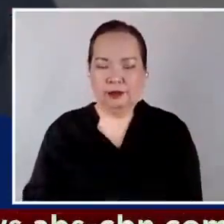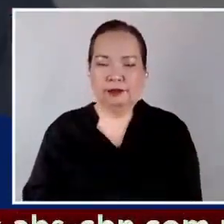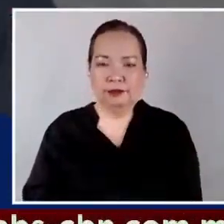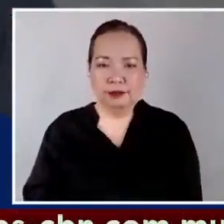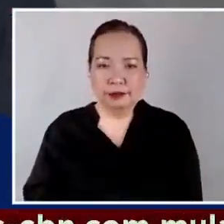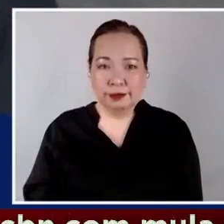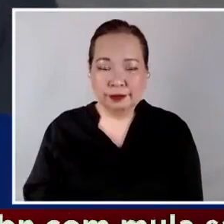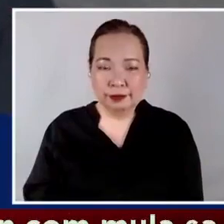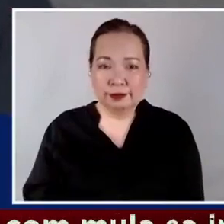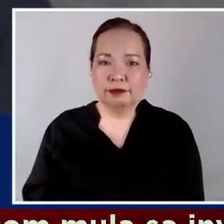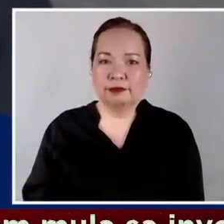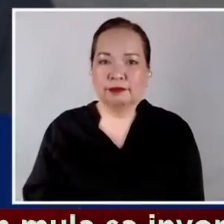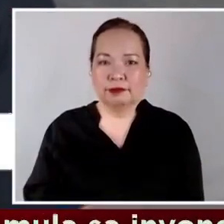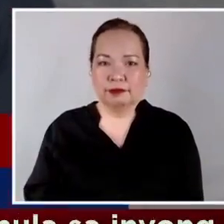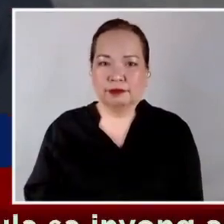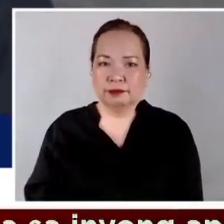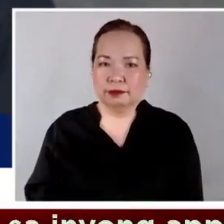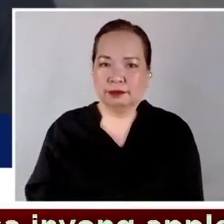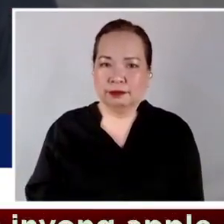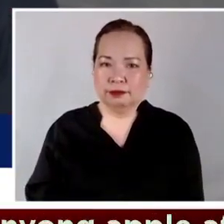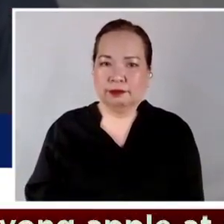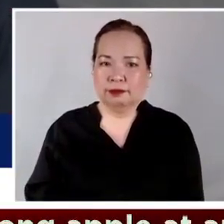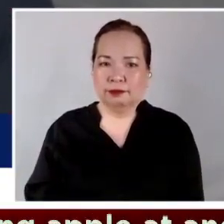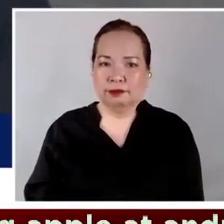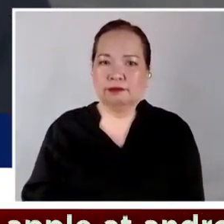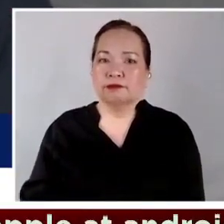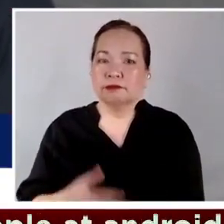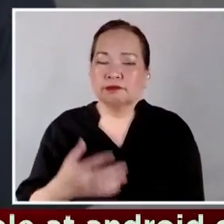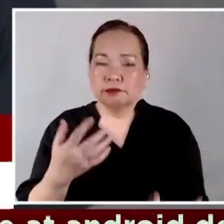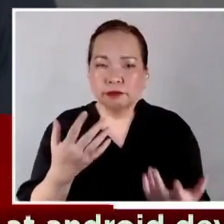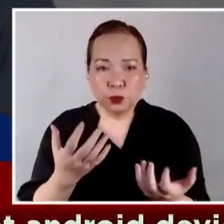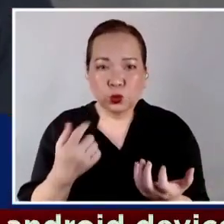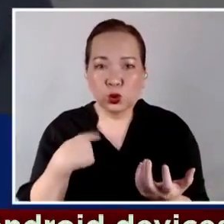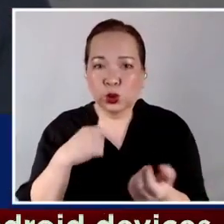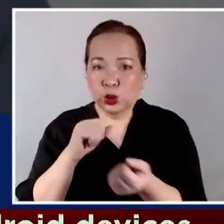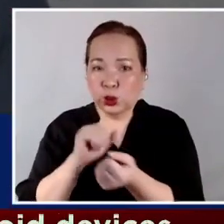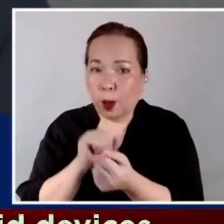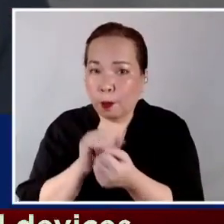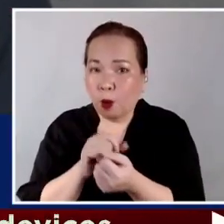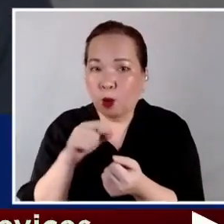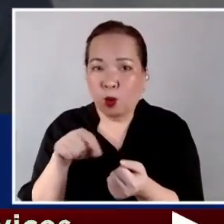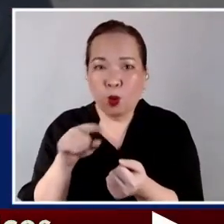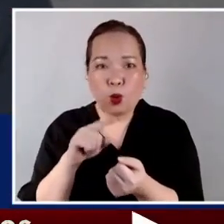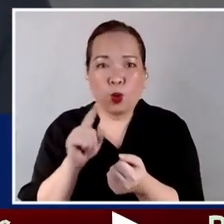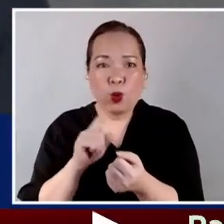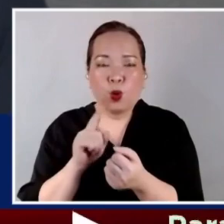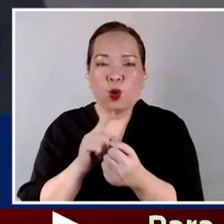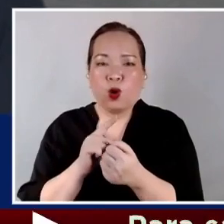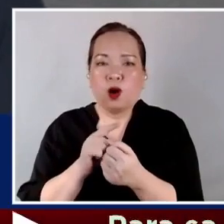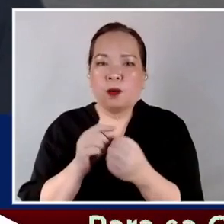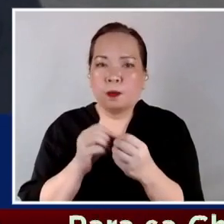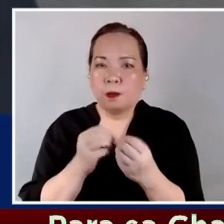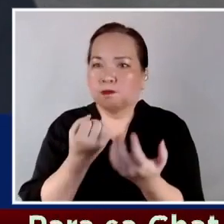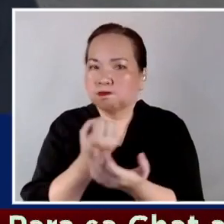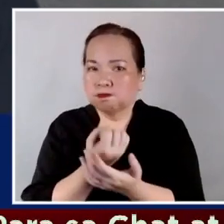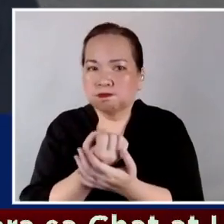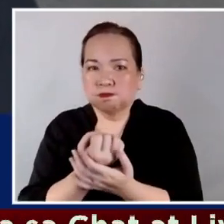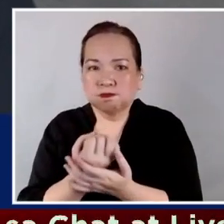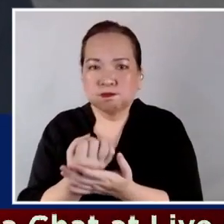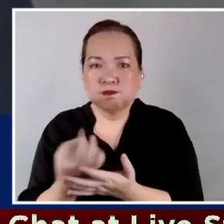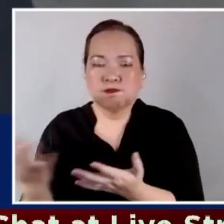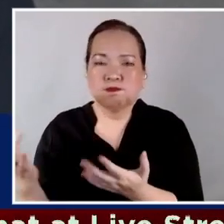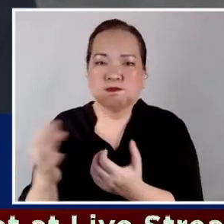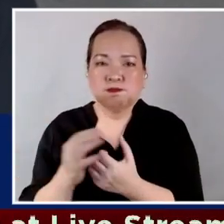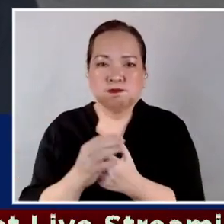e-library. Para matutunan natin ang mga schools, no, kasama kanilang mga teachers, para mas lalong malinang ang kakayahan at